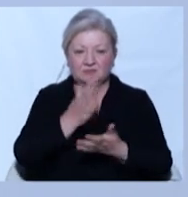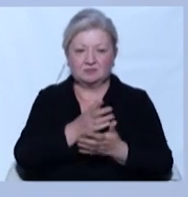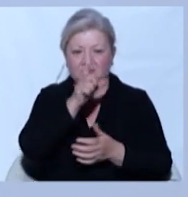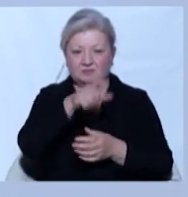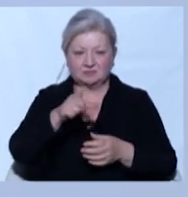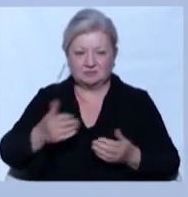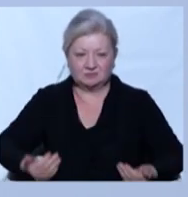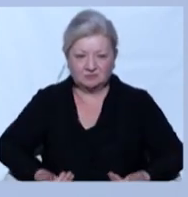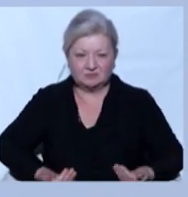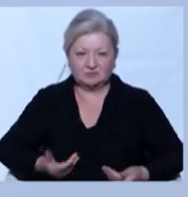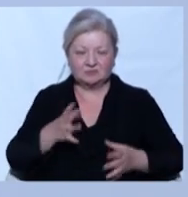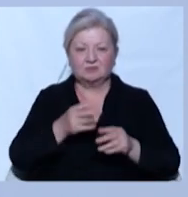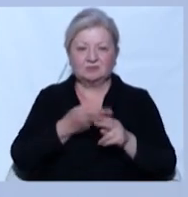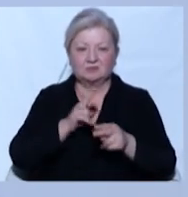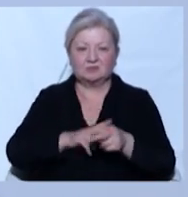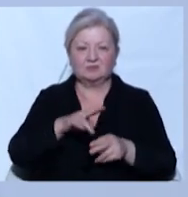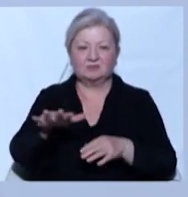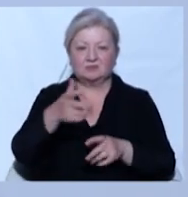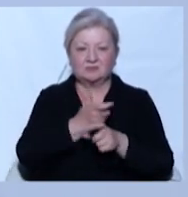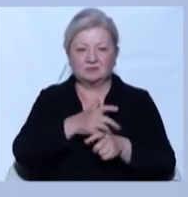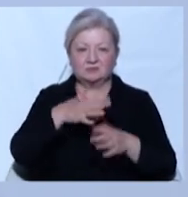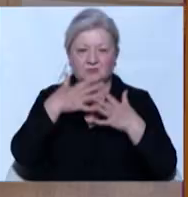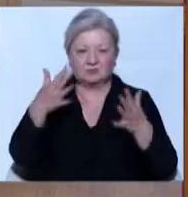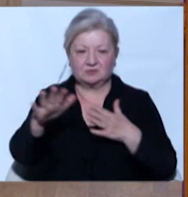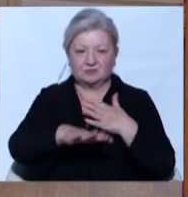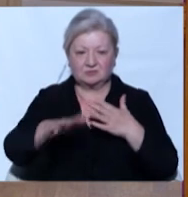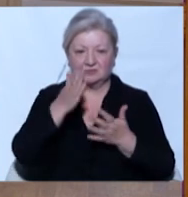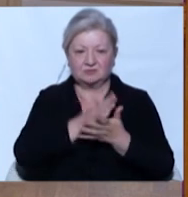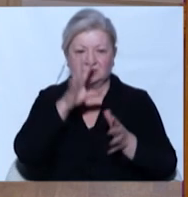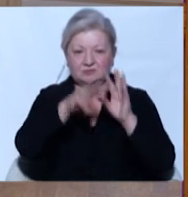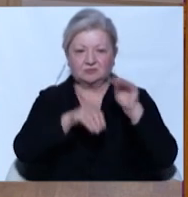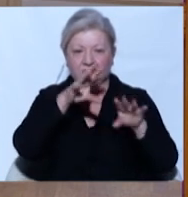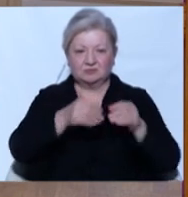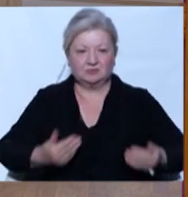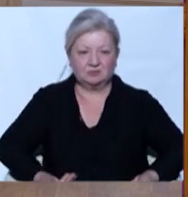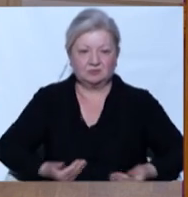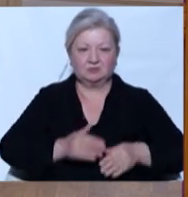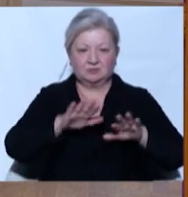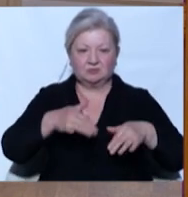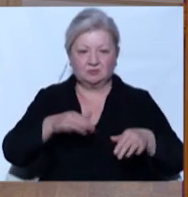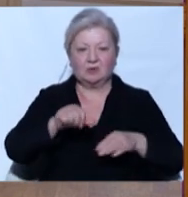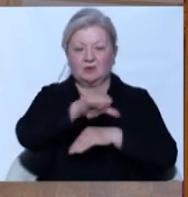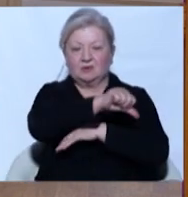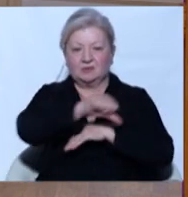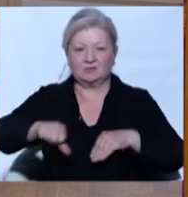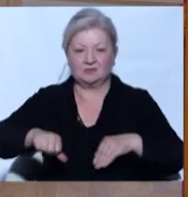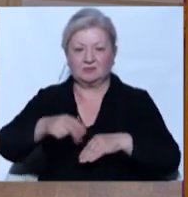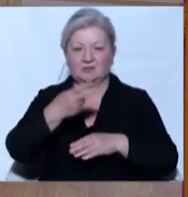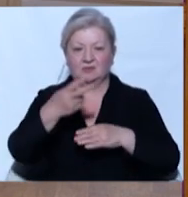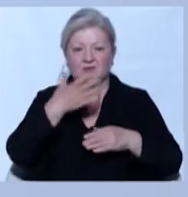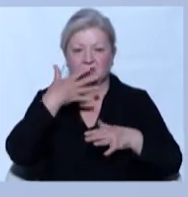ამიტომ ძალიან დიდი ტერიტორია დაუსახლებელი აქვს და სანაპირო ხაზია ძალიან ისე მკვეთრად დასახლებული და